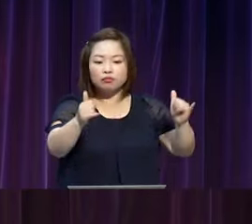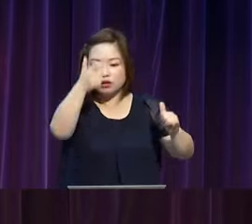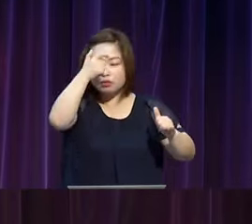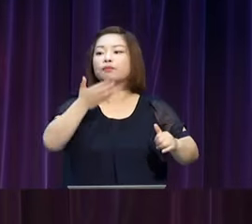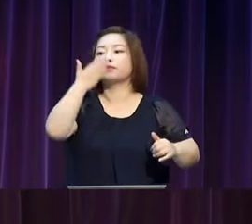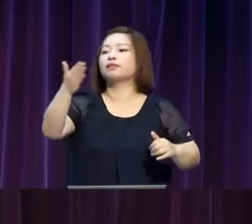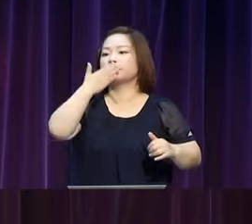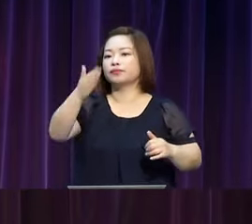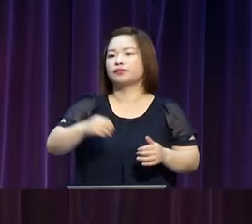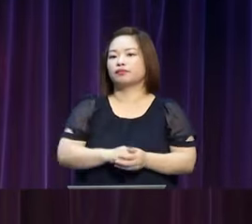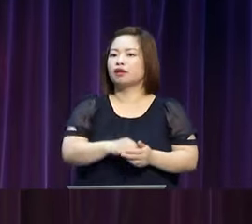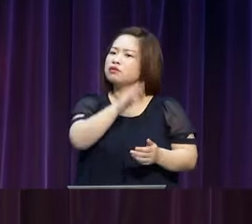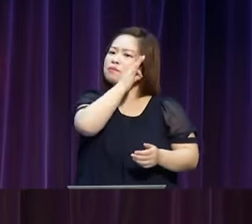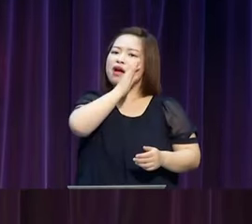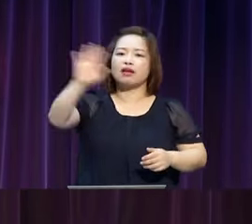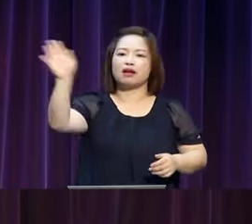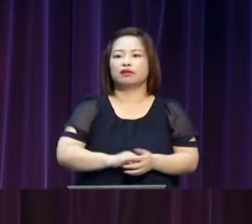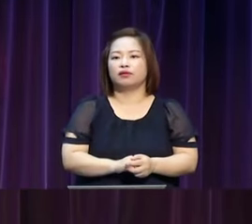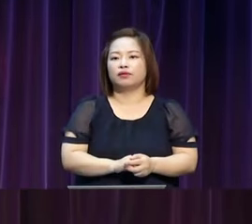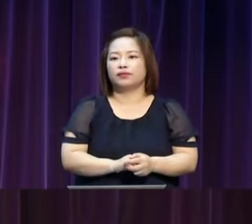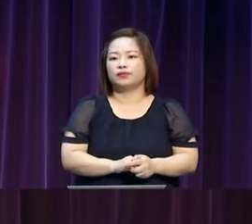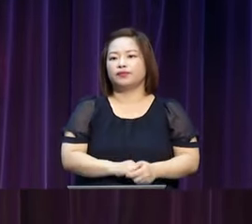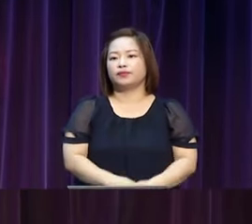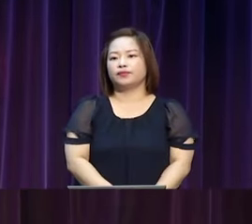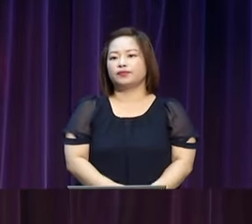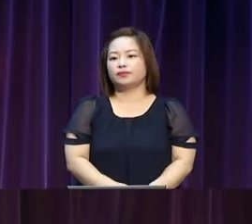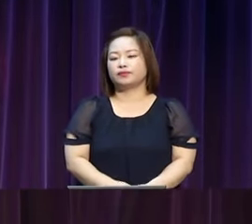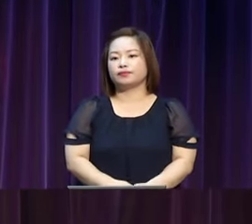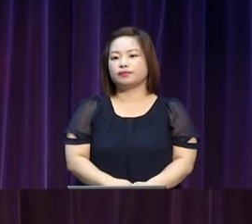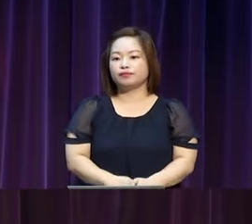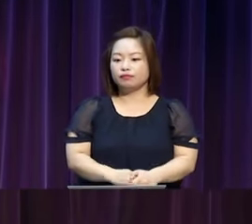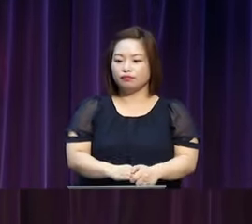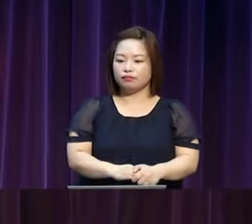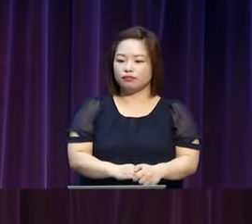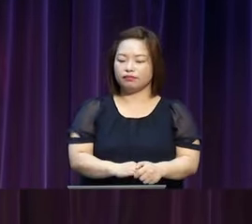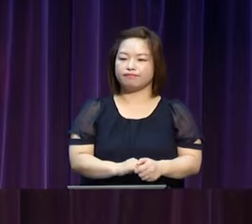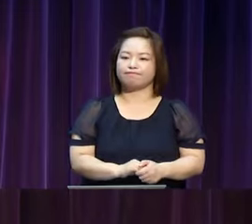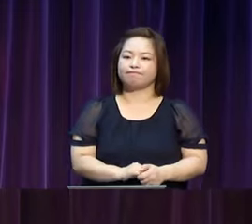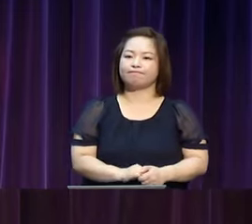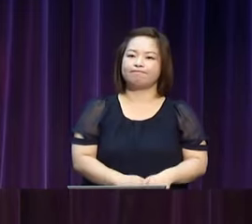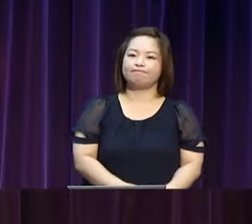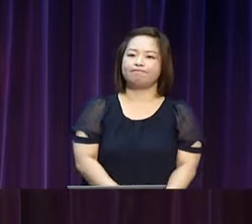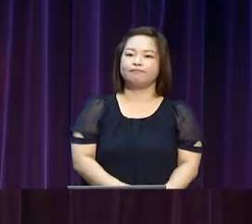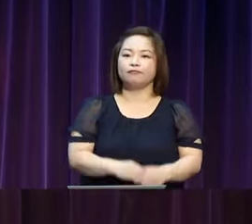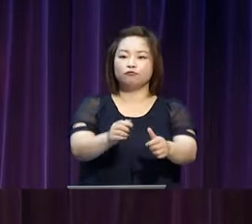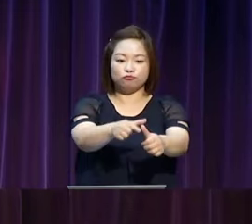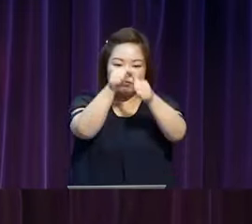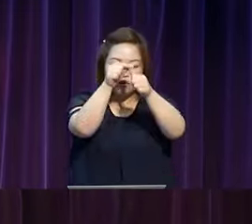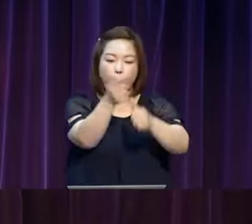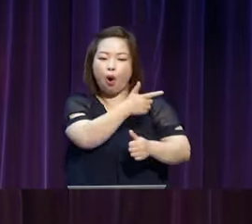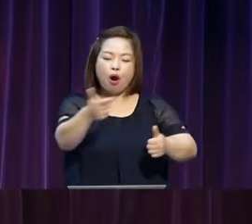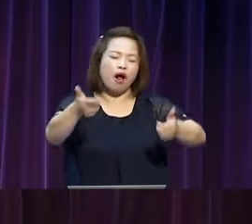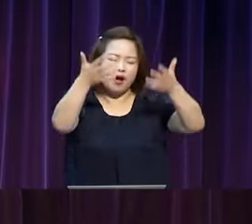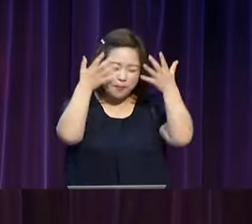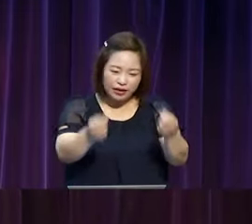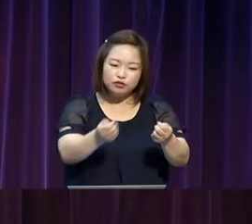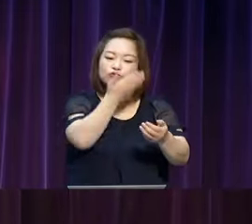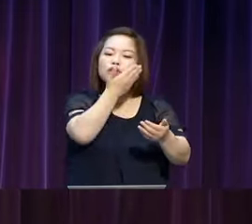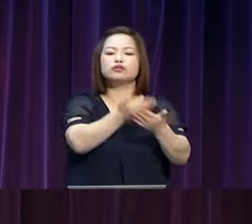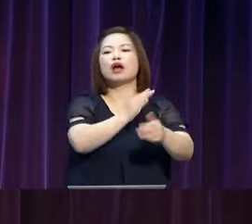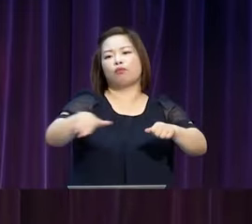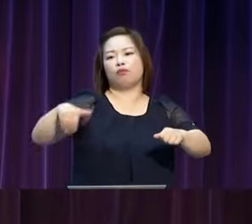거예요. 얼마나 큰 특권 얘기예요. 몰라서 그러는 거야, 몰라서. 자,